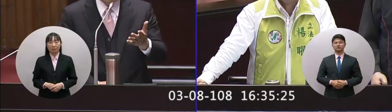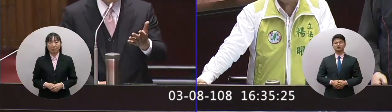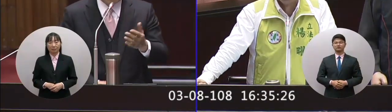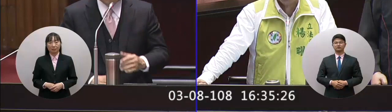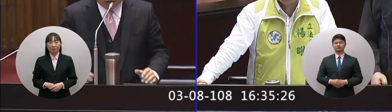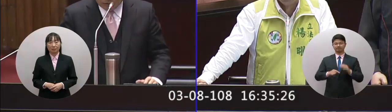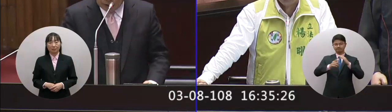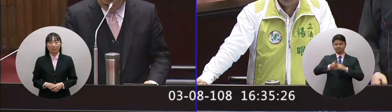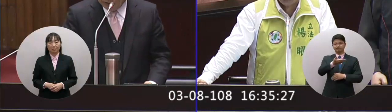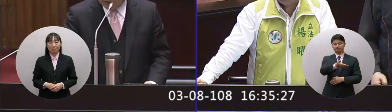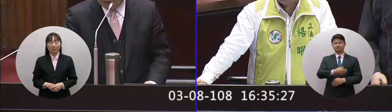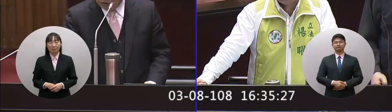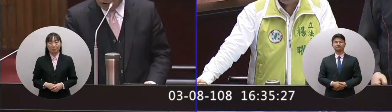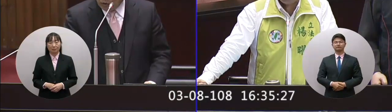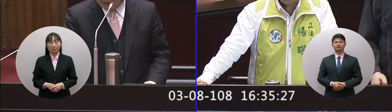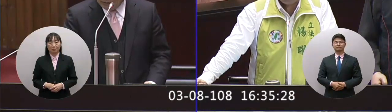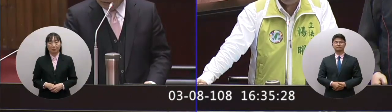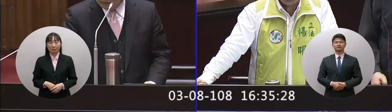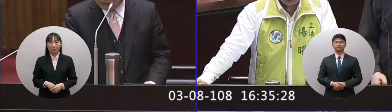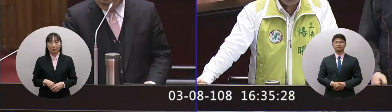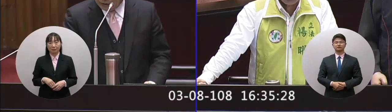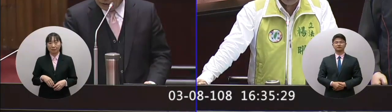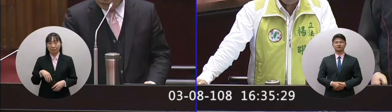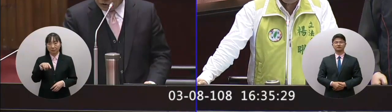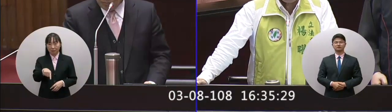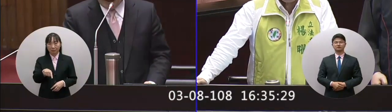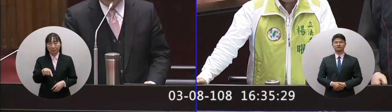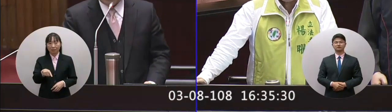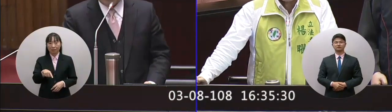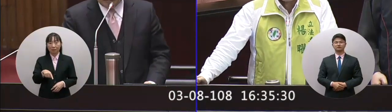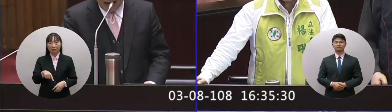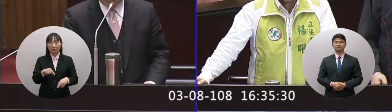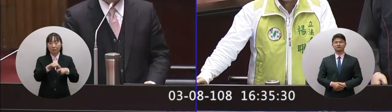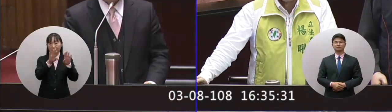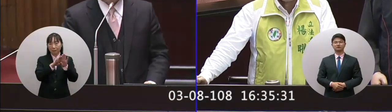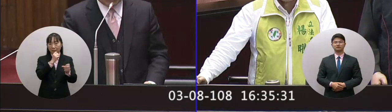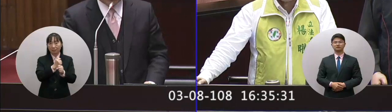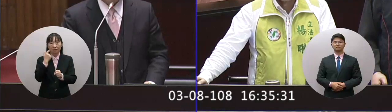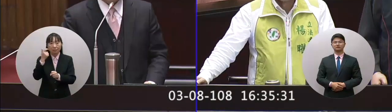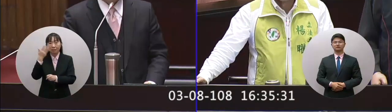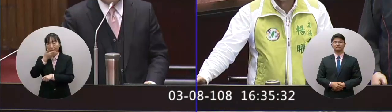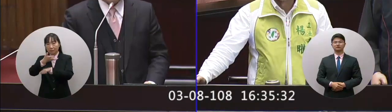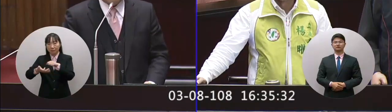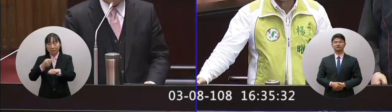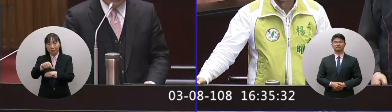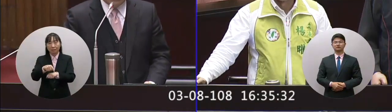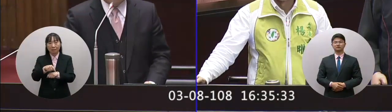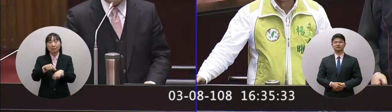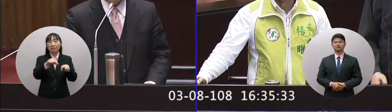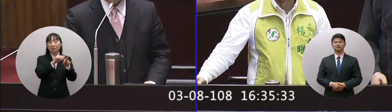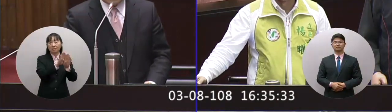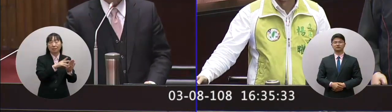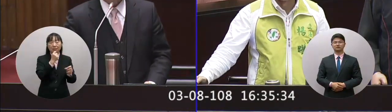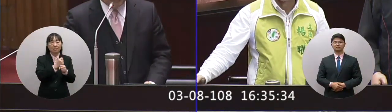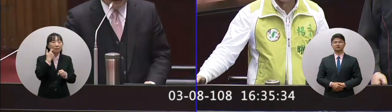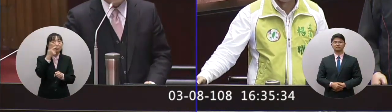好 院长， 好，这个有关这个金门 马祖或者澎湖，金马当然有当